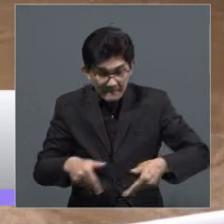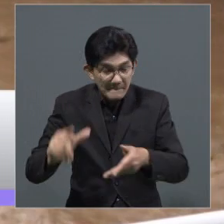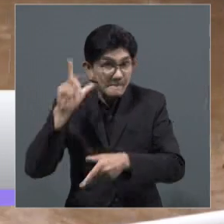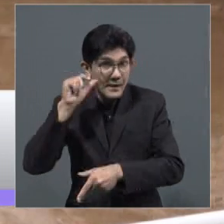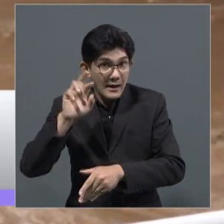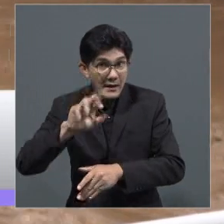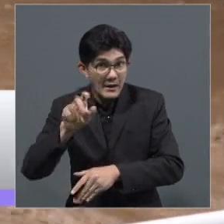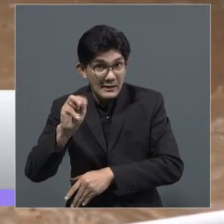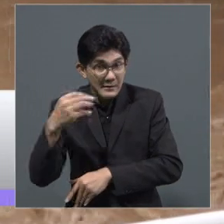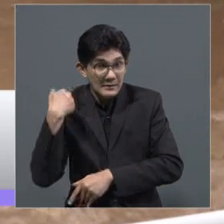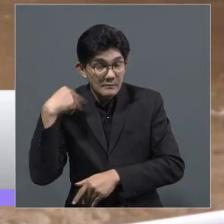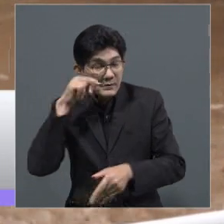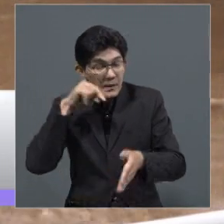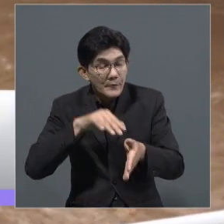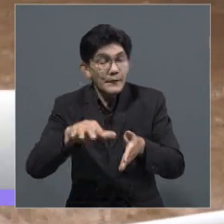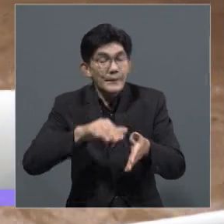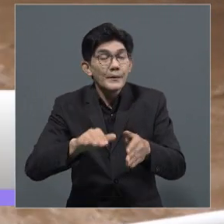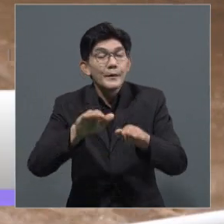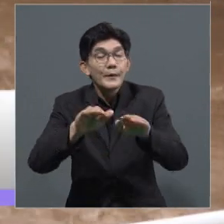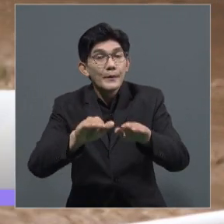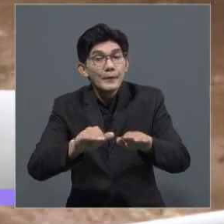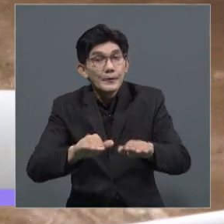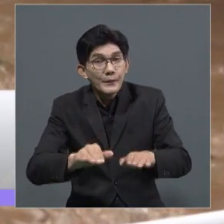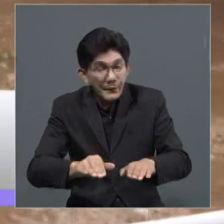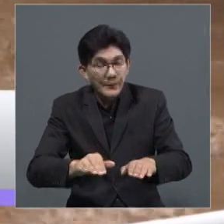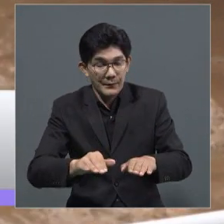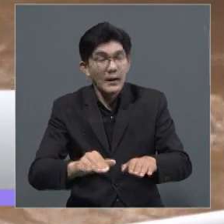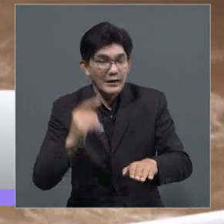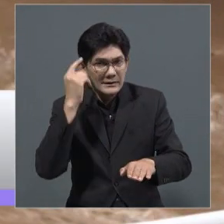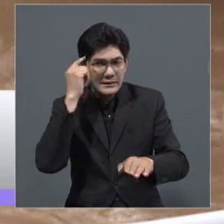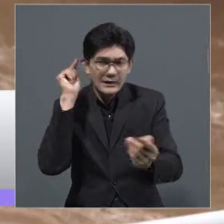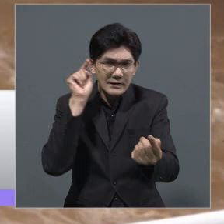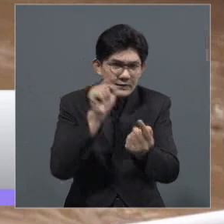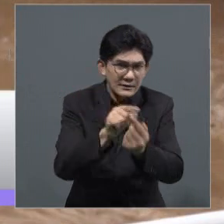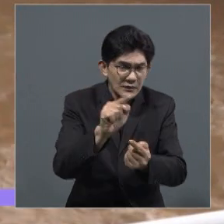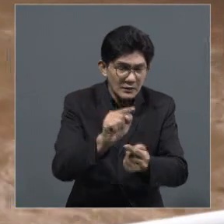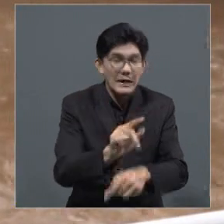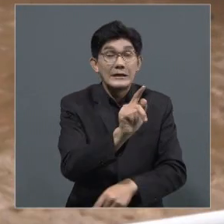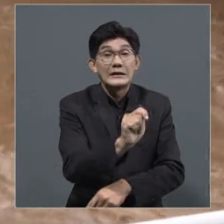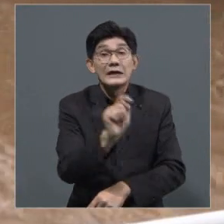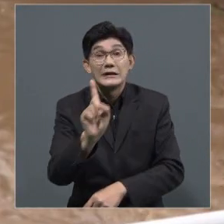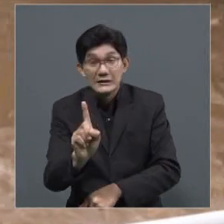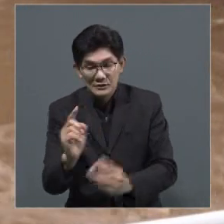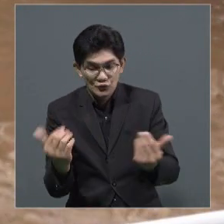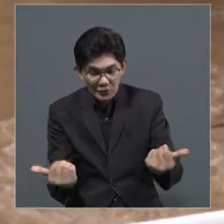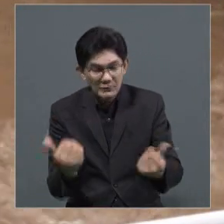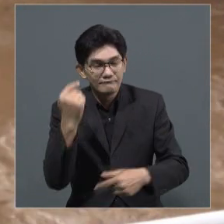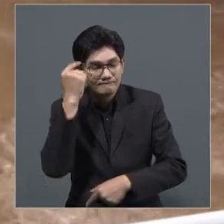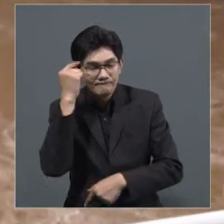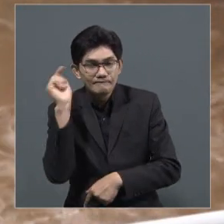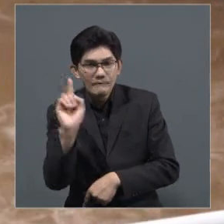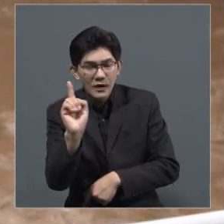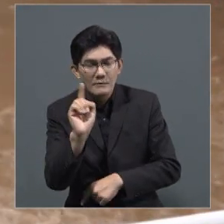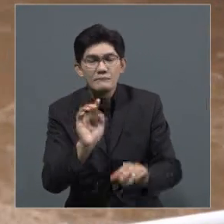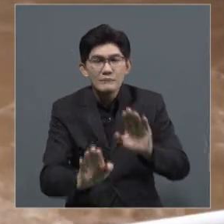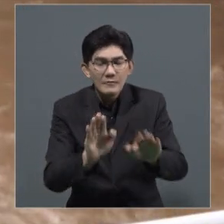แม่น้ำปิงก็จะลดระดับลงเรื่อยๆคาดว่าที่จะมาถึงสถานี P1ตอนนี้ก็ระดับ